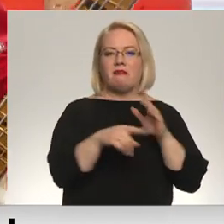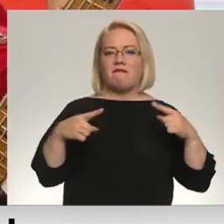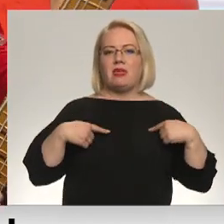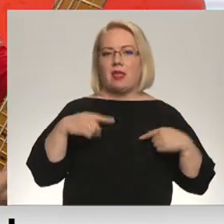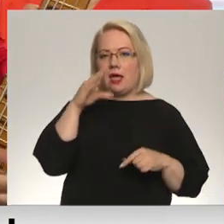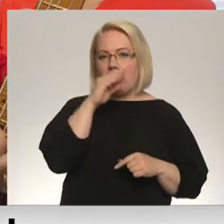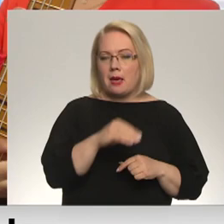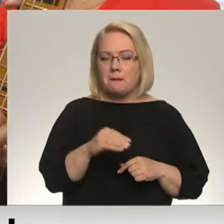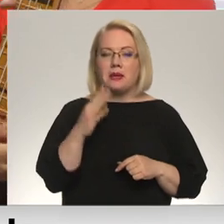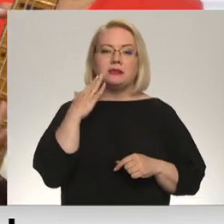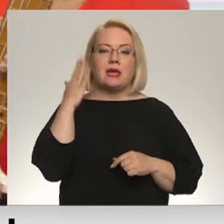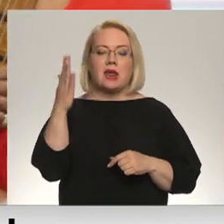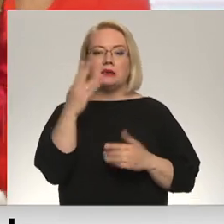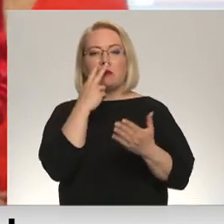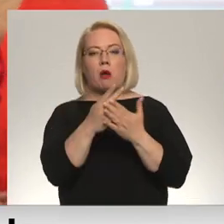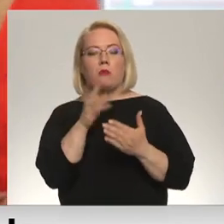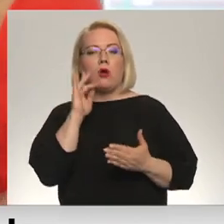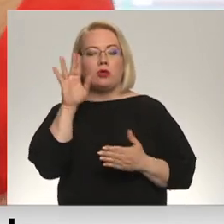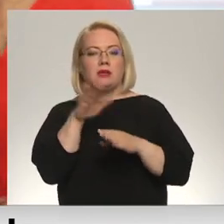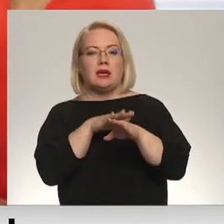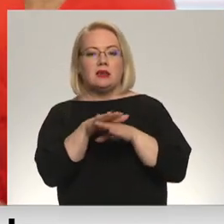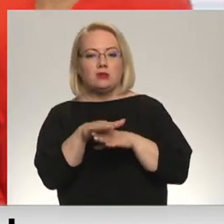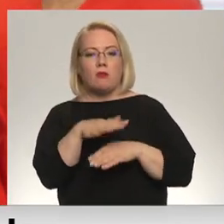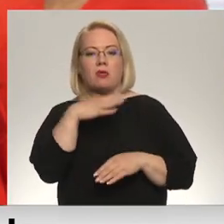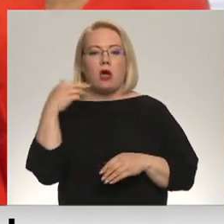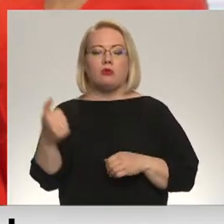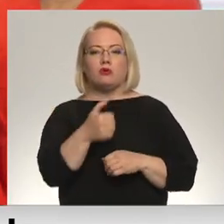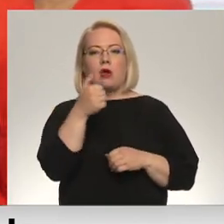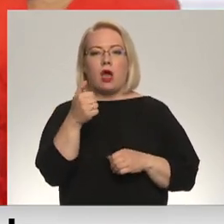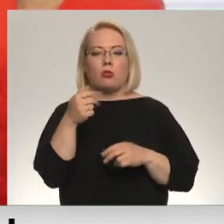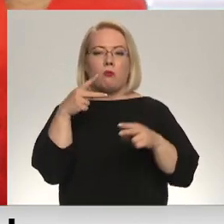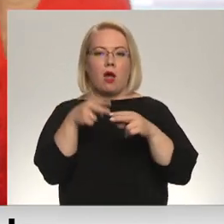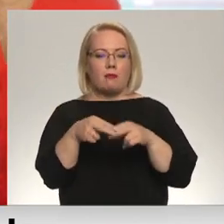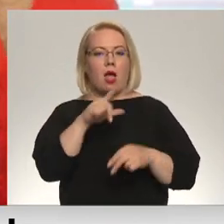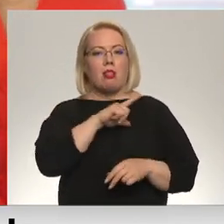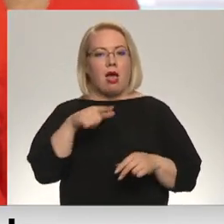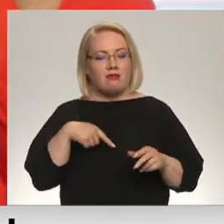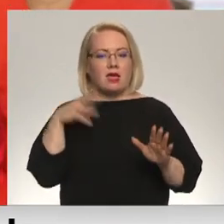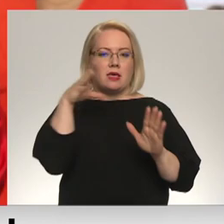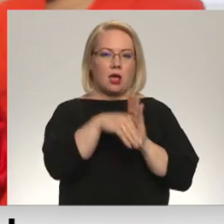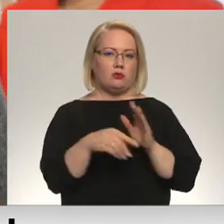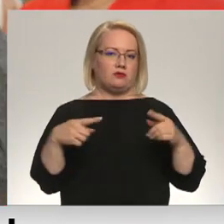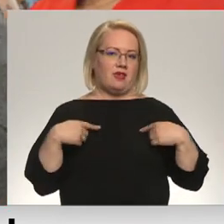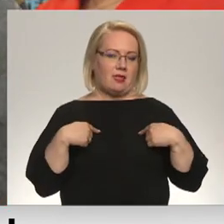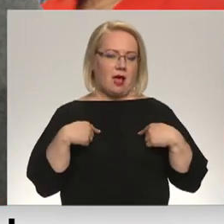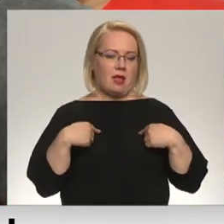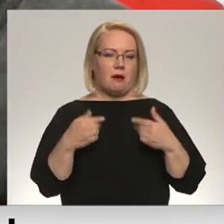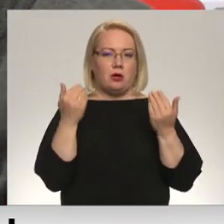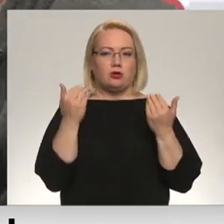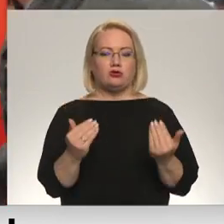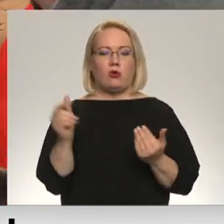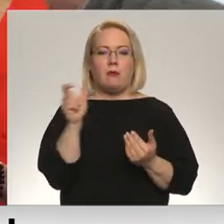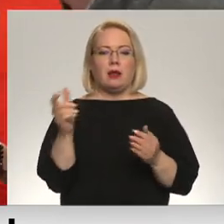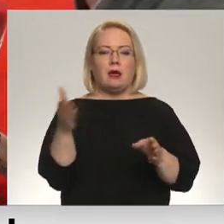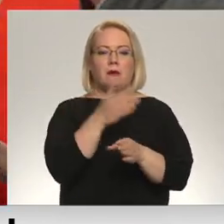ka prognozes īstenosies un pēc vairāku gadu pārtraukuma Latvija tomēr tiks finālā. Un šobrīd pirms mēģinājuma es